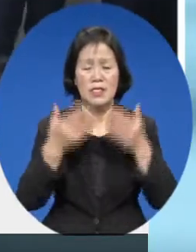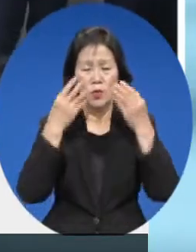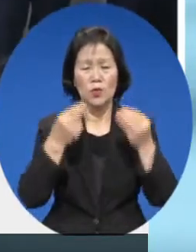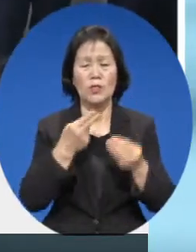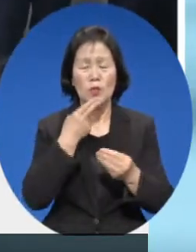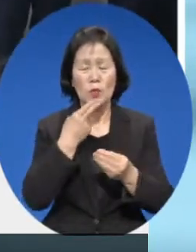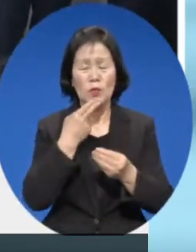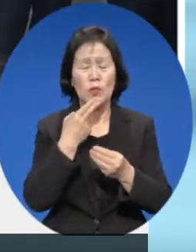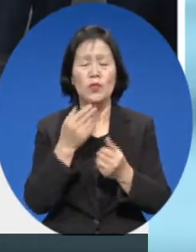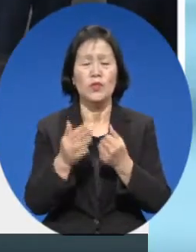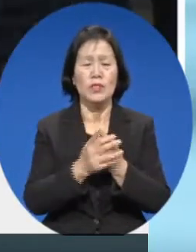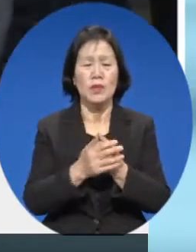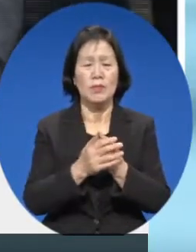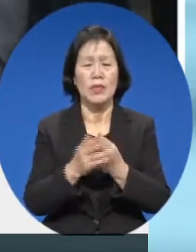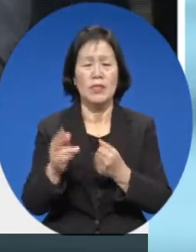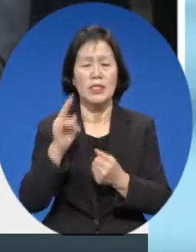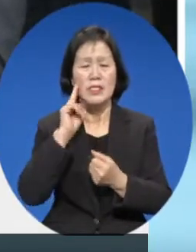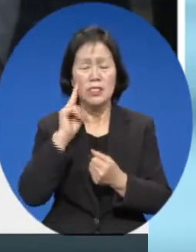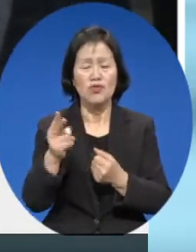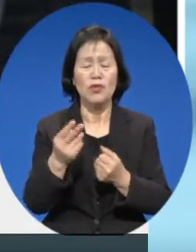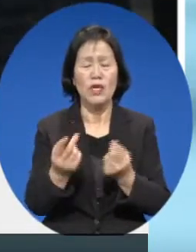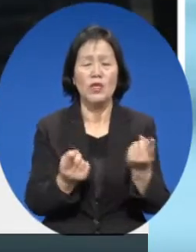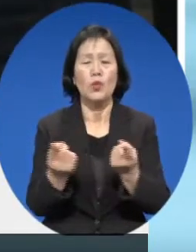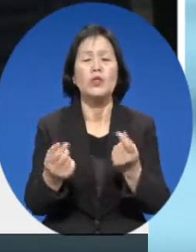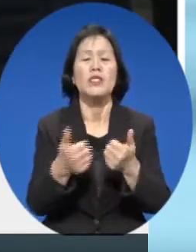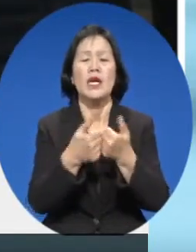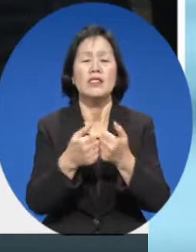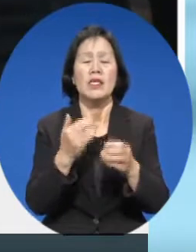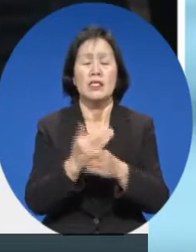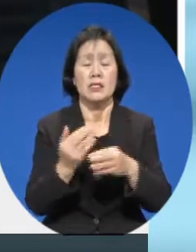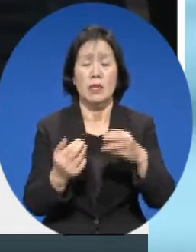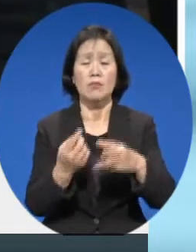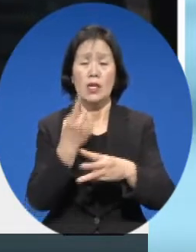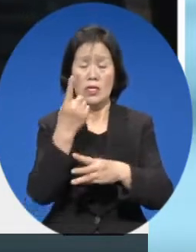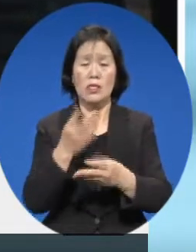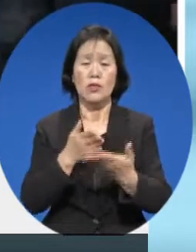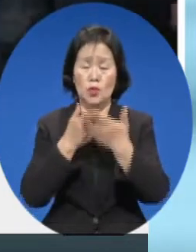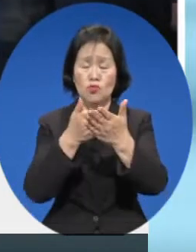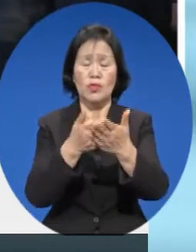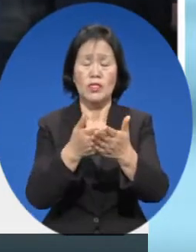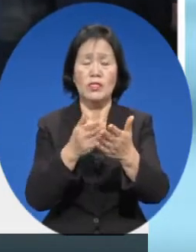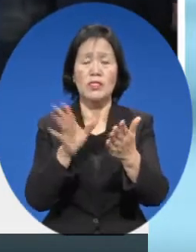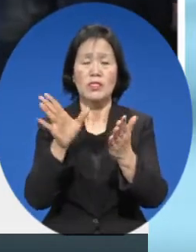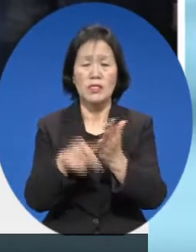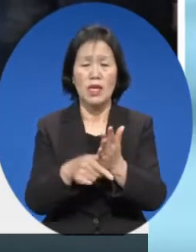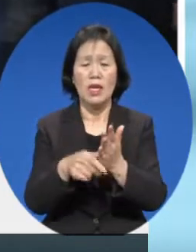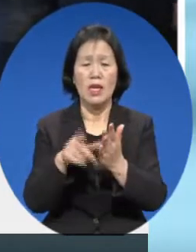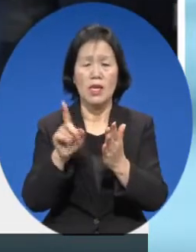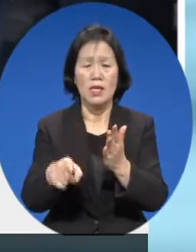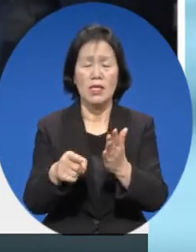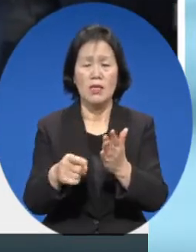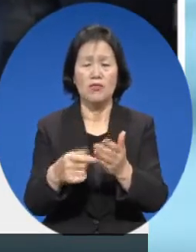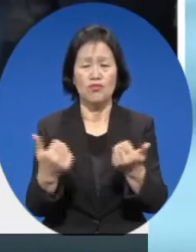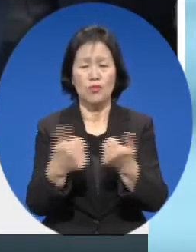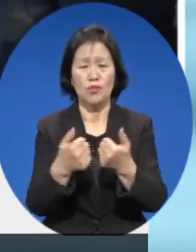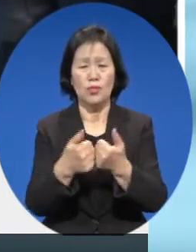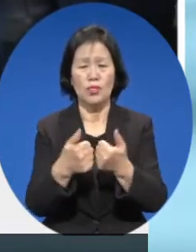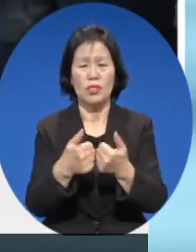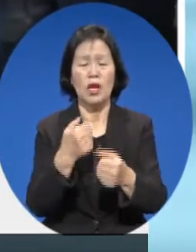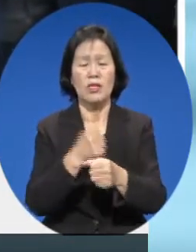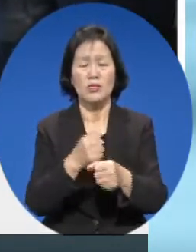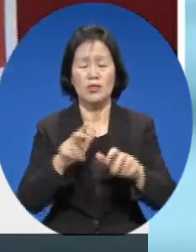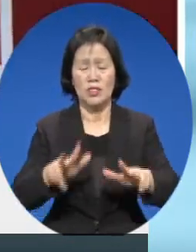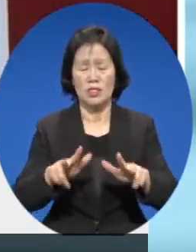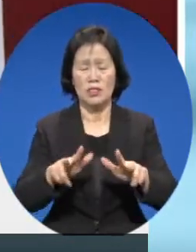협의회장 차원에서 3분의 2 이상 요구안 그렇게 되어 있는데 3분의 1 이상 이외수 때 이것을 다시 이런 방식으로 구성할 수 있게 하는 것도 여치